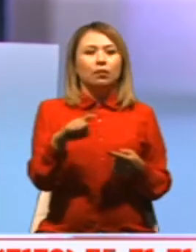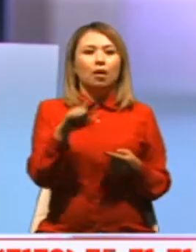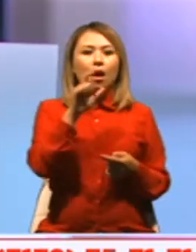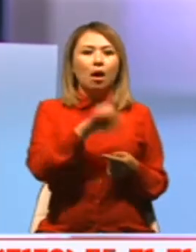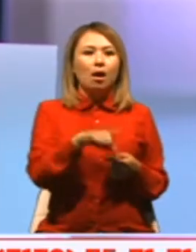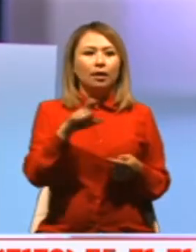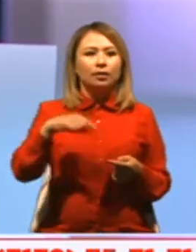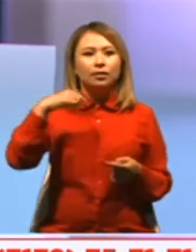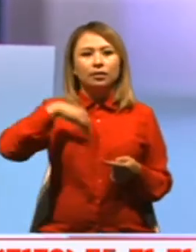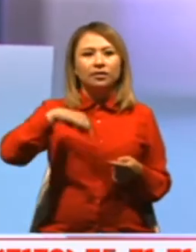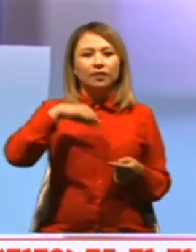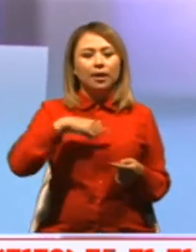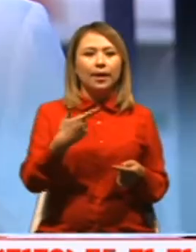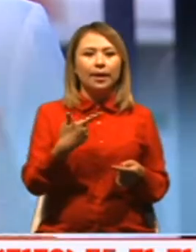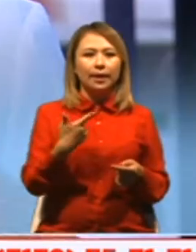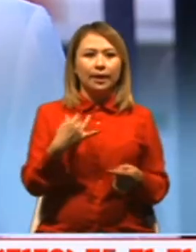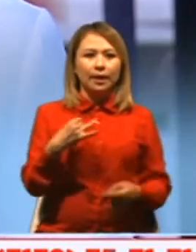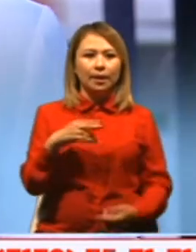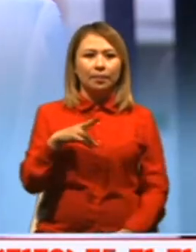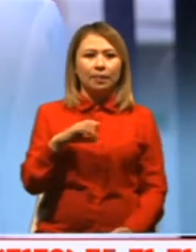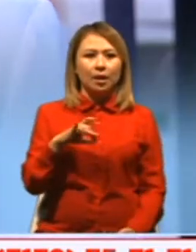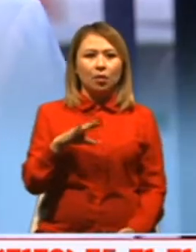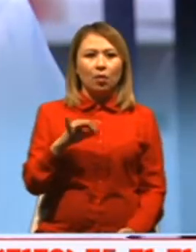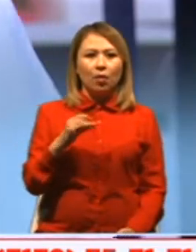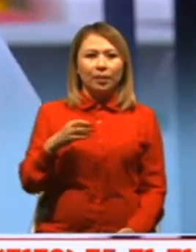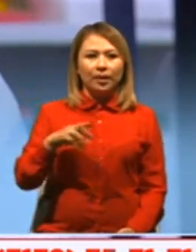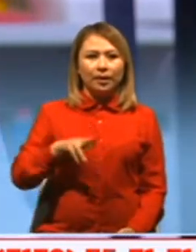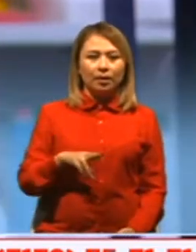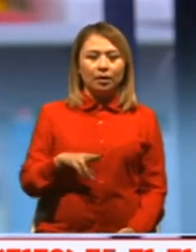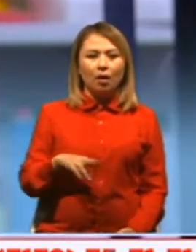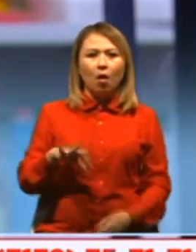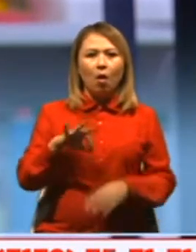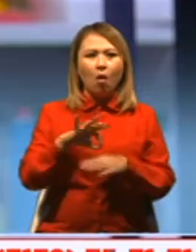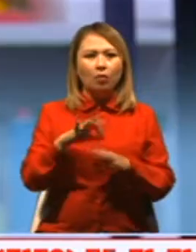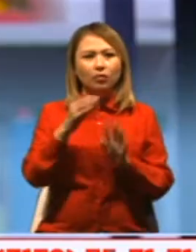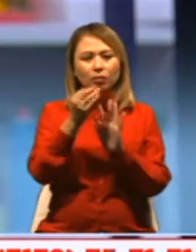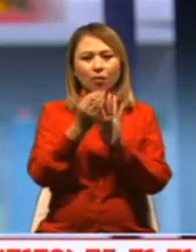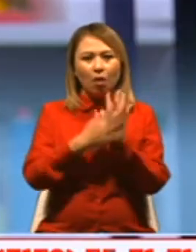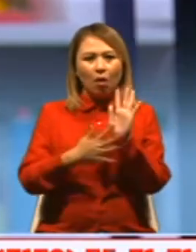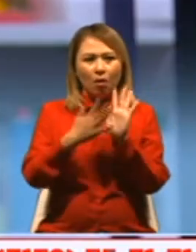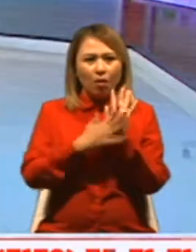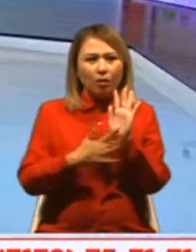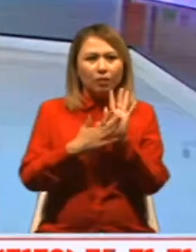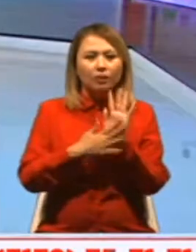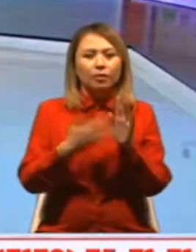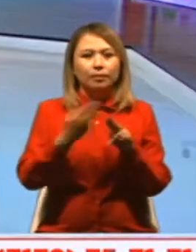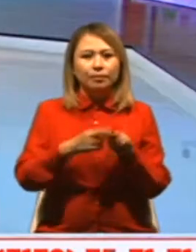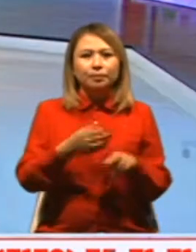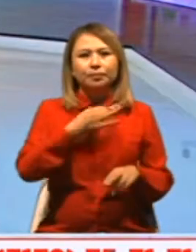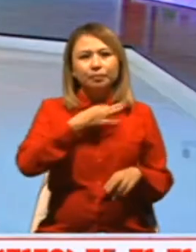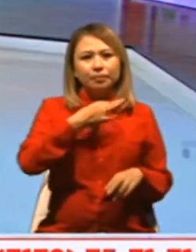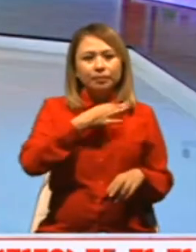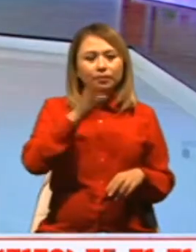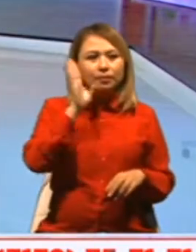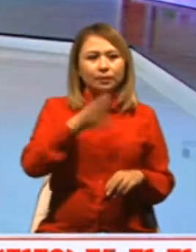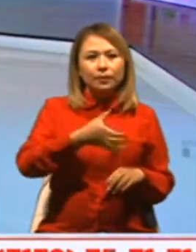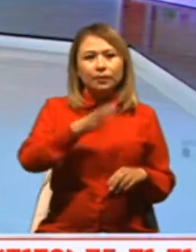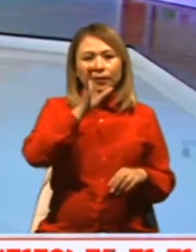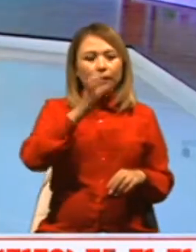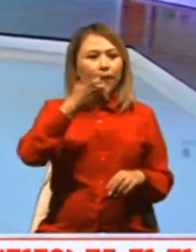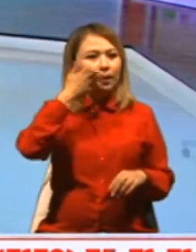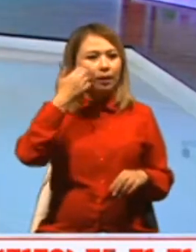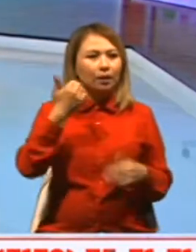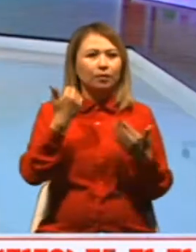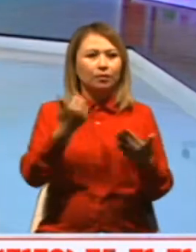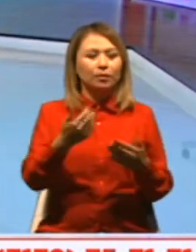адамда гипертермия жүріп жатады. Денеден, яғни терілердің көп бөлінуі, және одан кейін адамның шөлдегіштігі. Суды көп ішу арқылы бұның